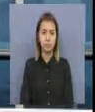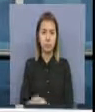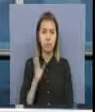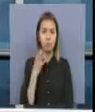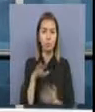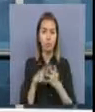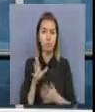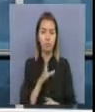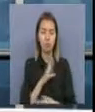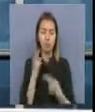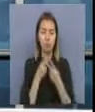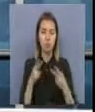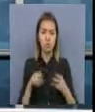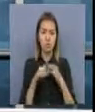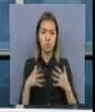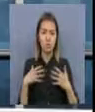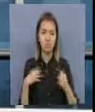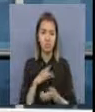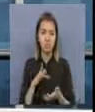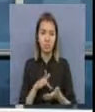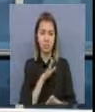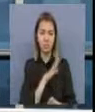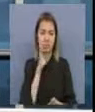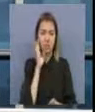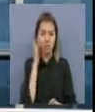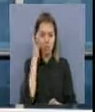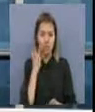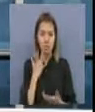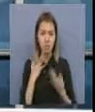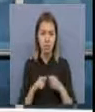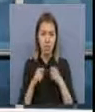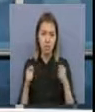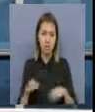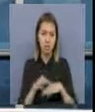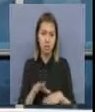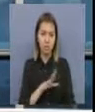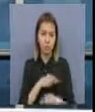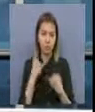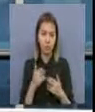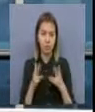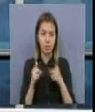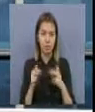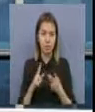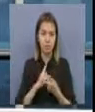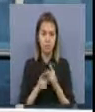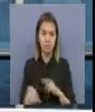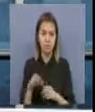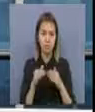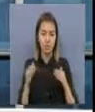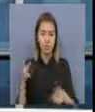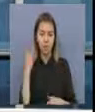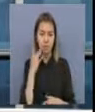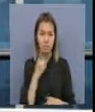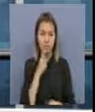Бурабай ауданындағы Звездный балалар сауықтыру орталығында жазғы маусымның салтанатты ашылуы өтті. Биылғы лагерь ауысымдары балғындарға